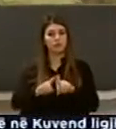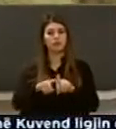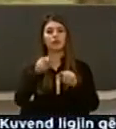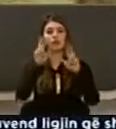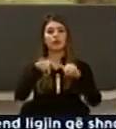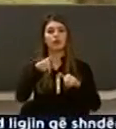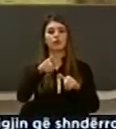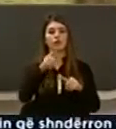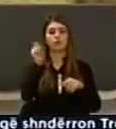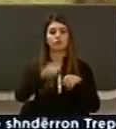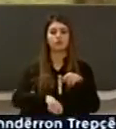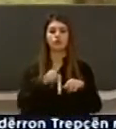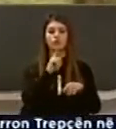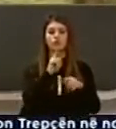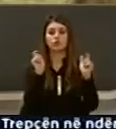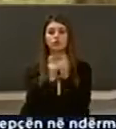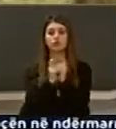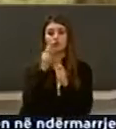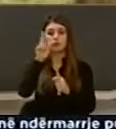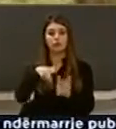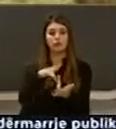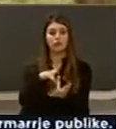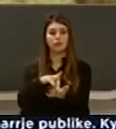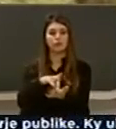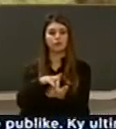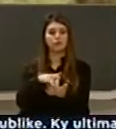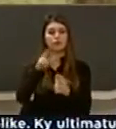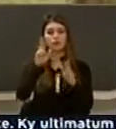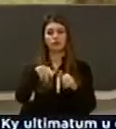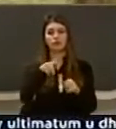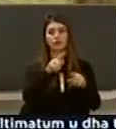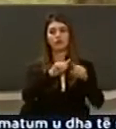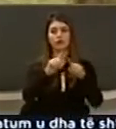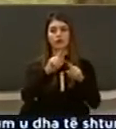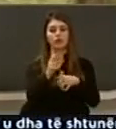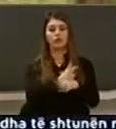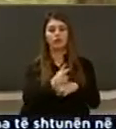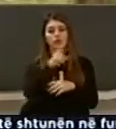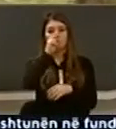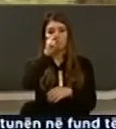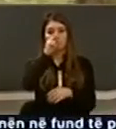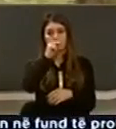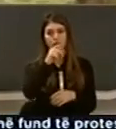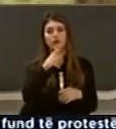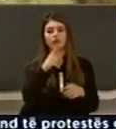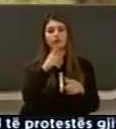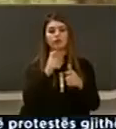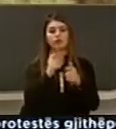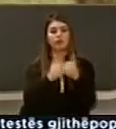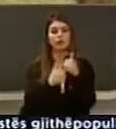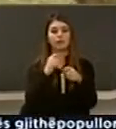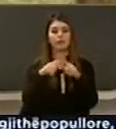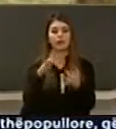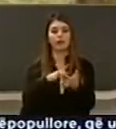vënë gjoba atyre që zihen, duke larguar nga vendi. Kosova jonë do të shndrohet në një shtet policor, geto, diktaturë në mes të